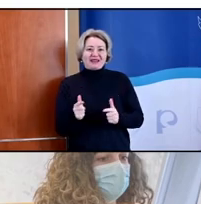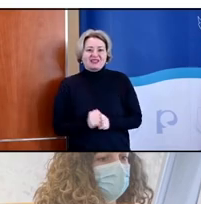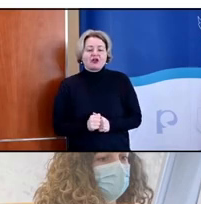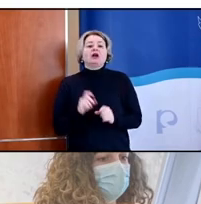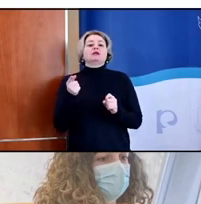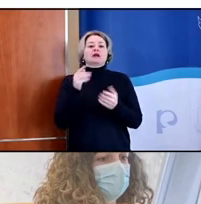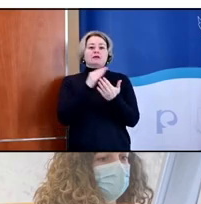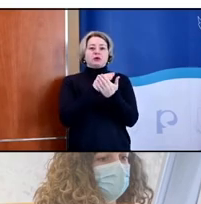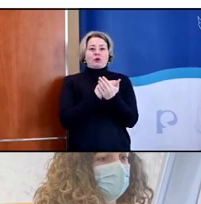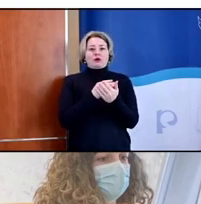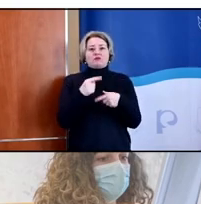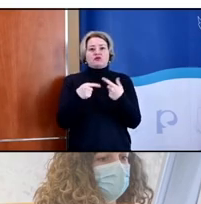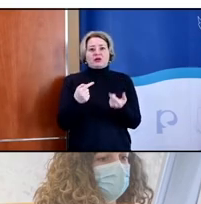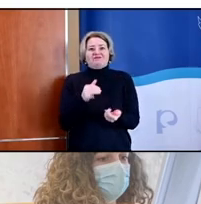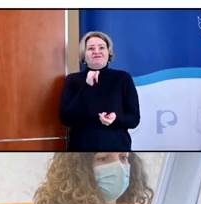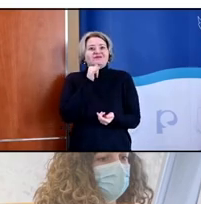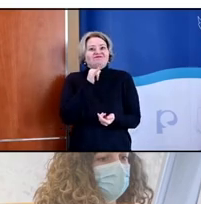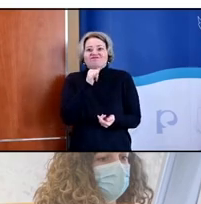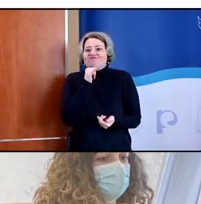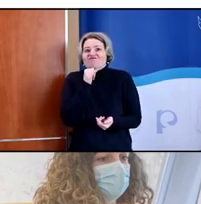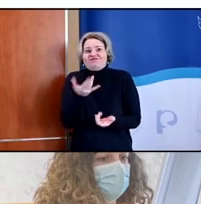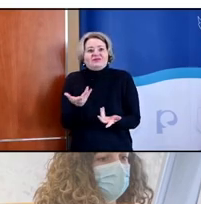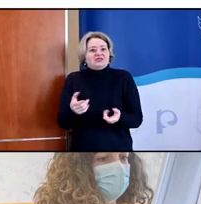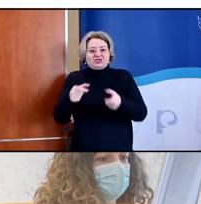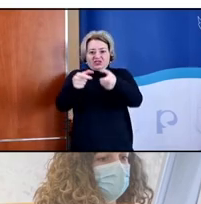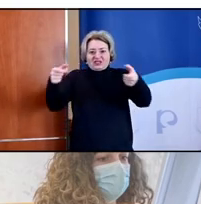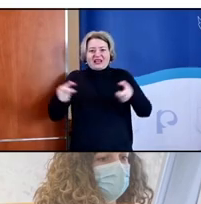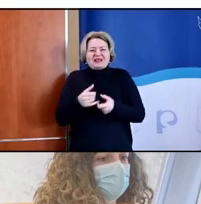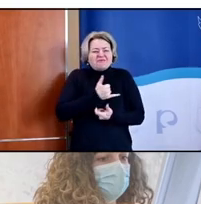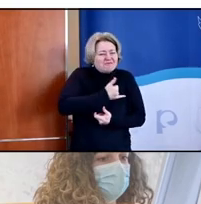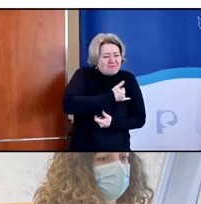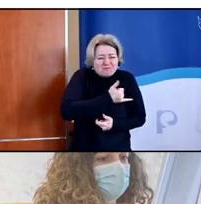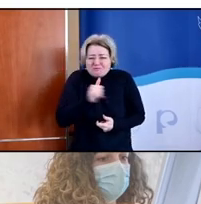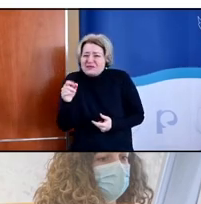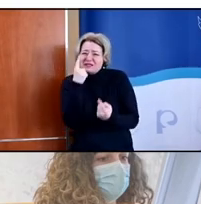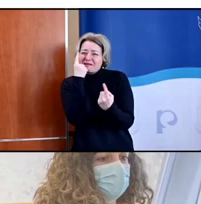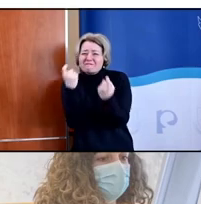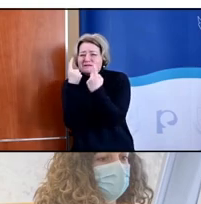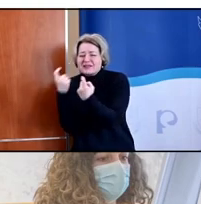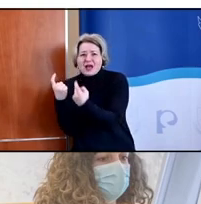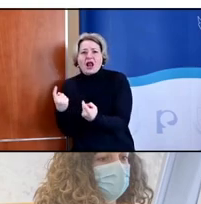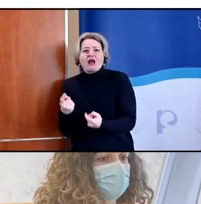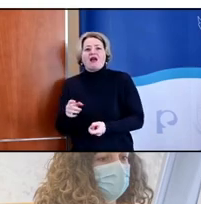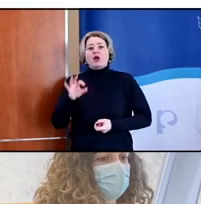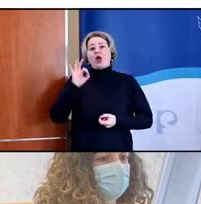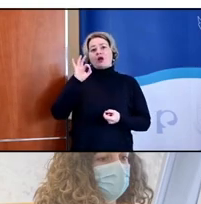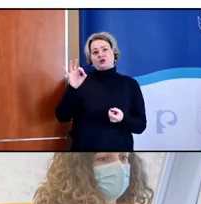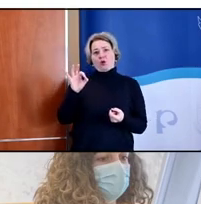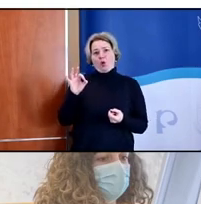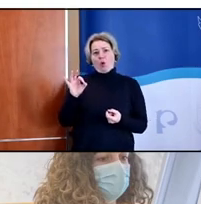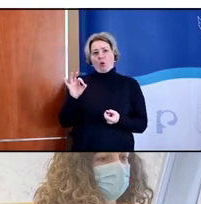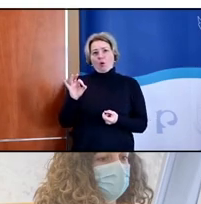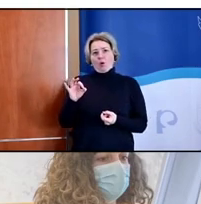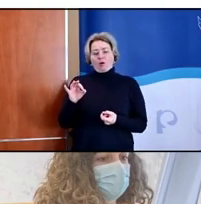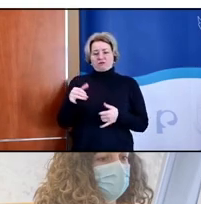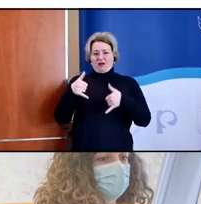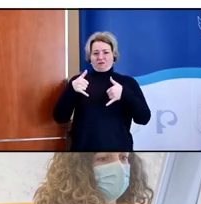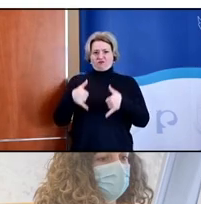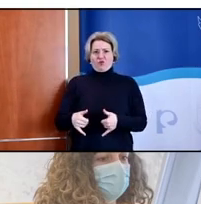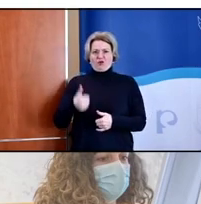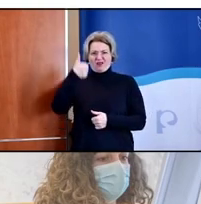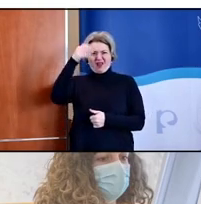során nincsen akkora keret arra hogy mindenre odafigyeljenek és akkor mindig megkapjuk a választ hogy jó de hogy most azért az egy emberért